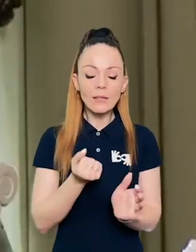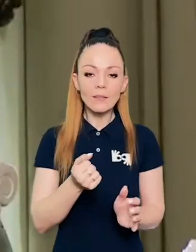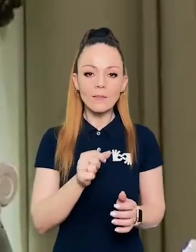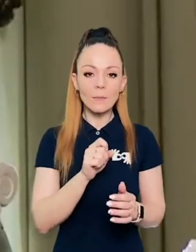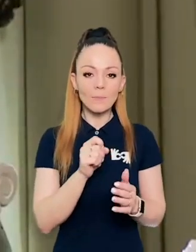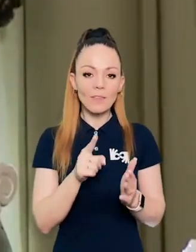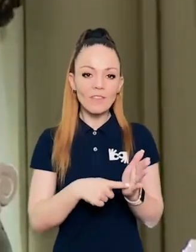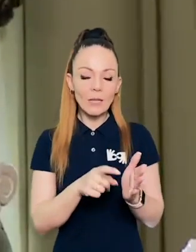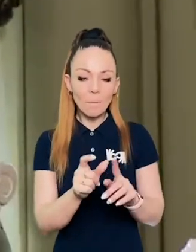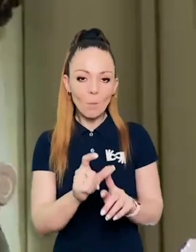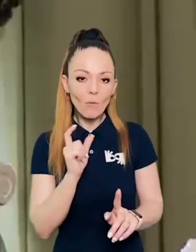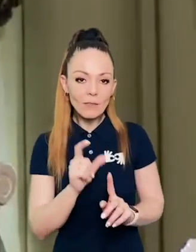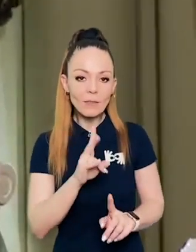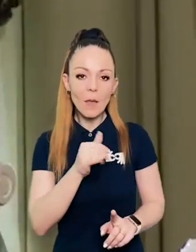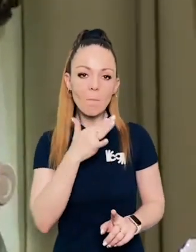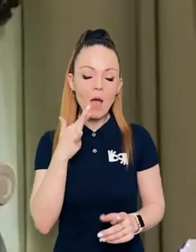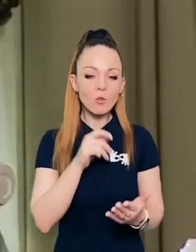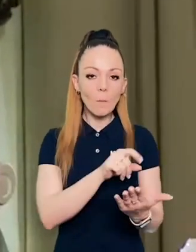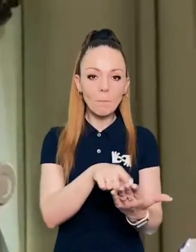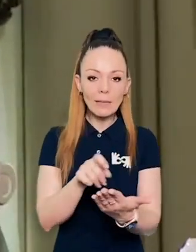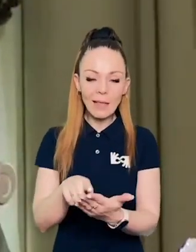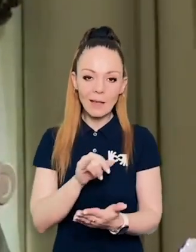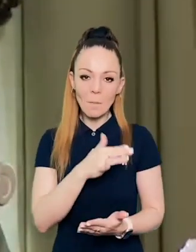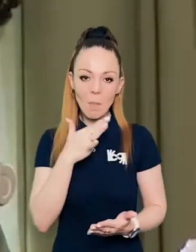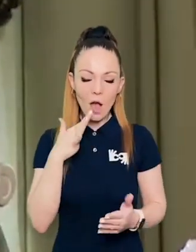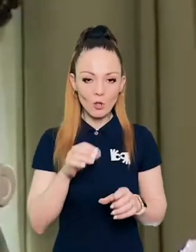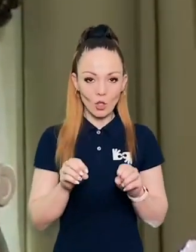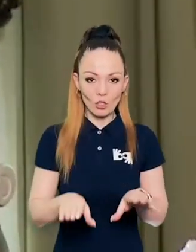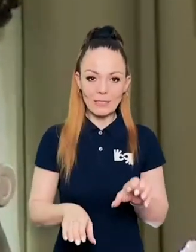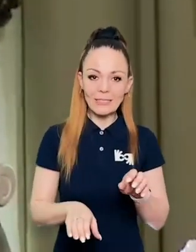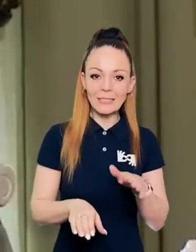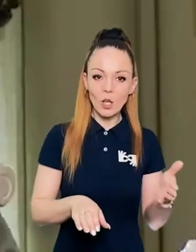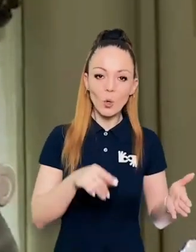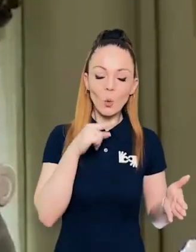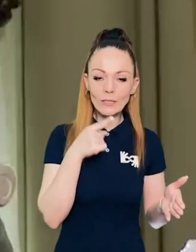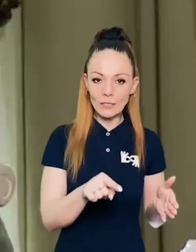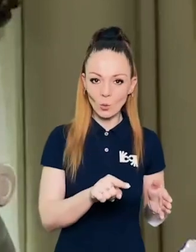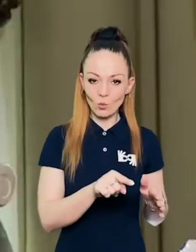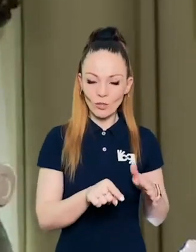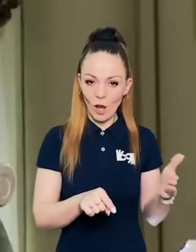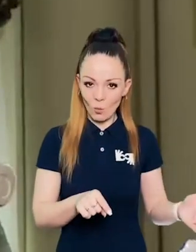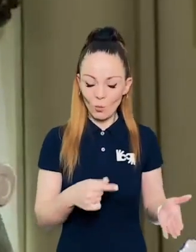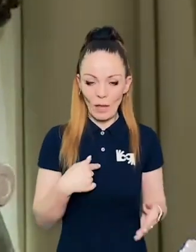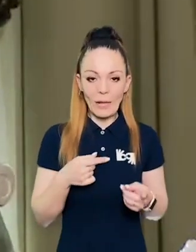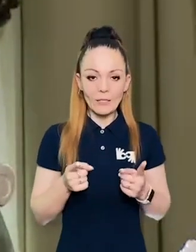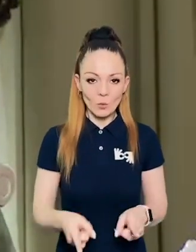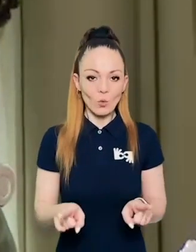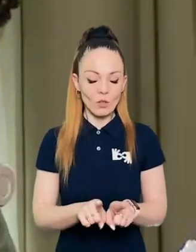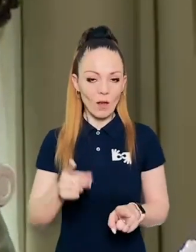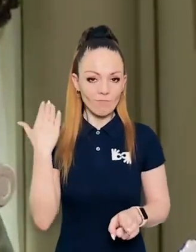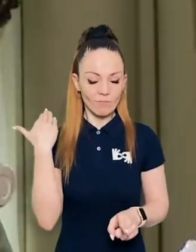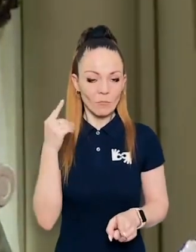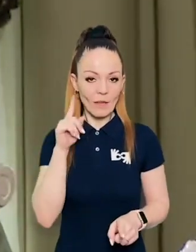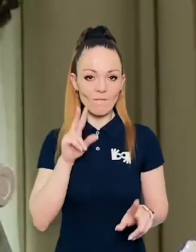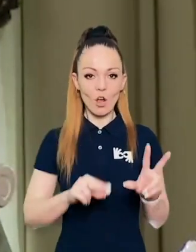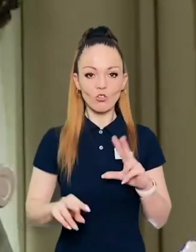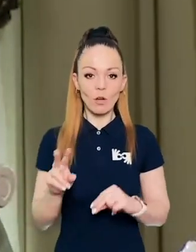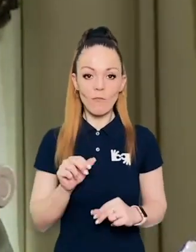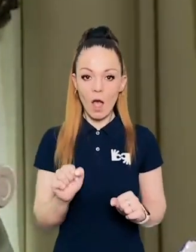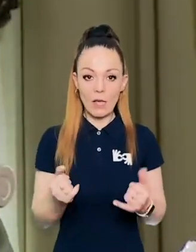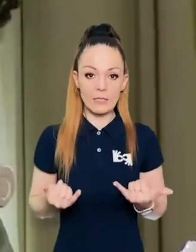буде знайти відповіді на багато питань і багато рішень. З російською стороною я дійсно так